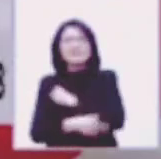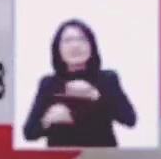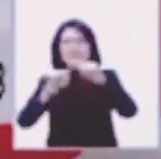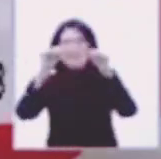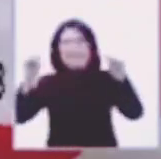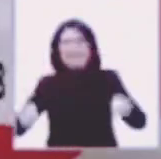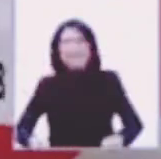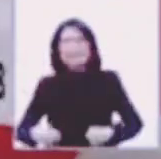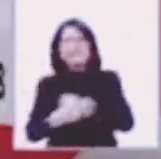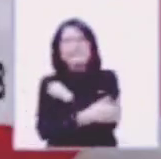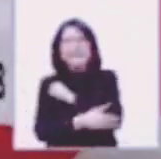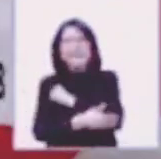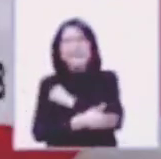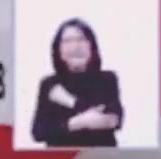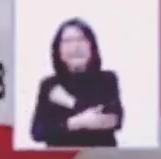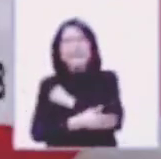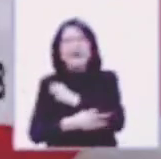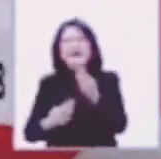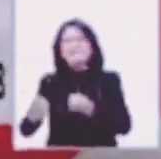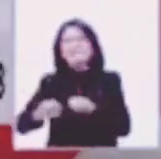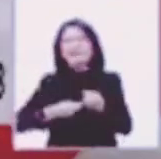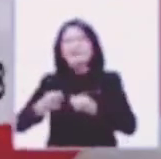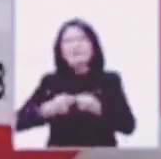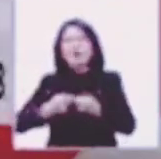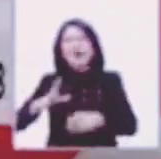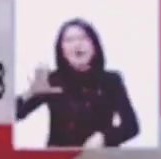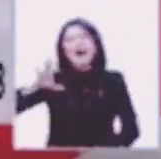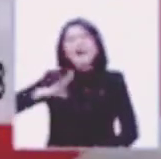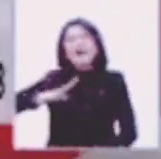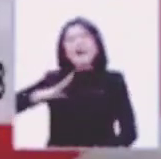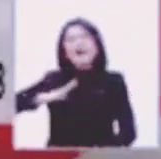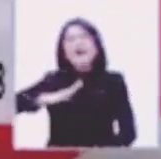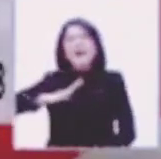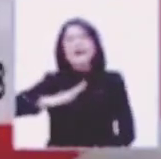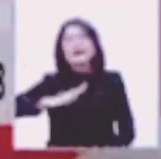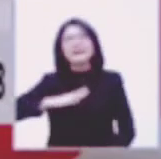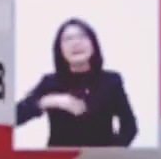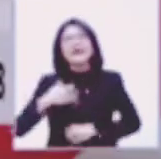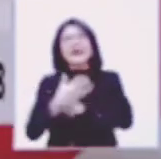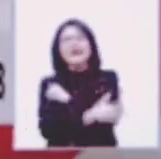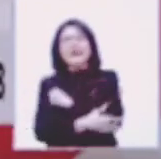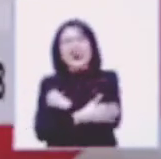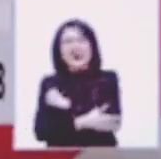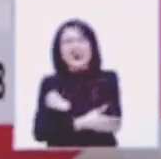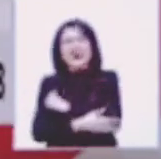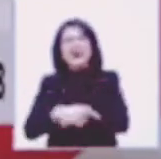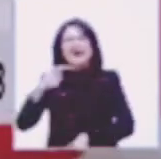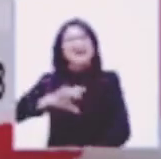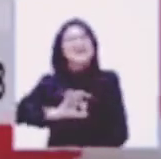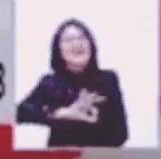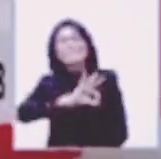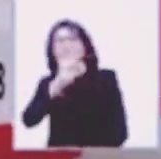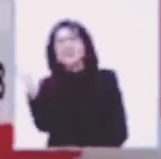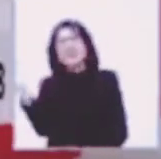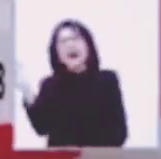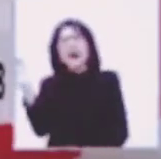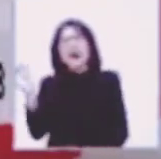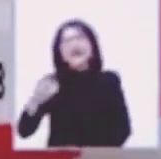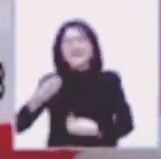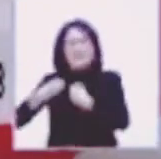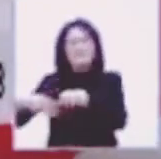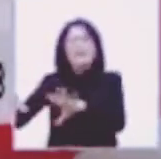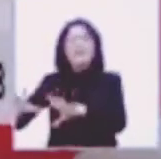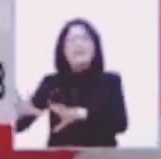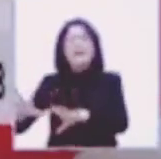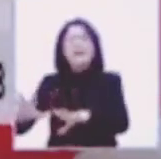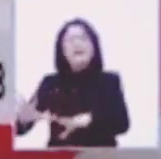kenegaraan. Yang kedua, mengelola kekayaan dan aset negara kita. Nah, ini yang tidak pernah dilakukan.